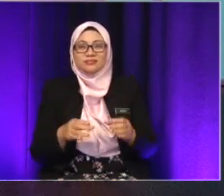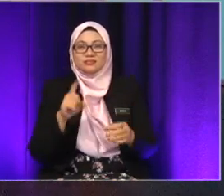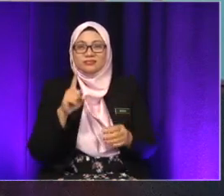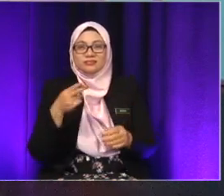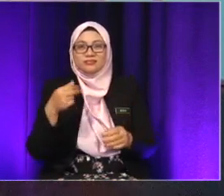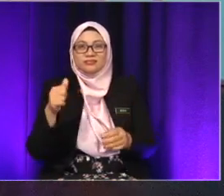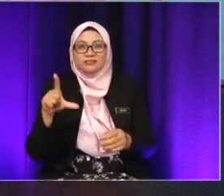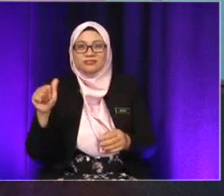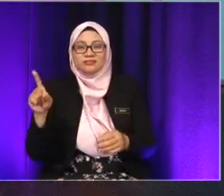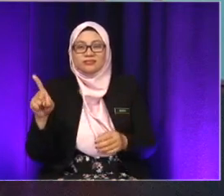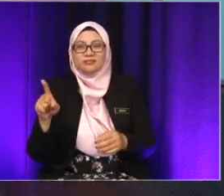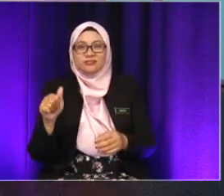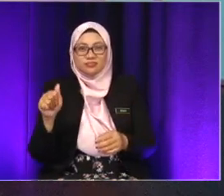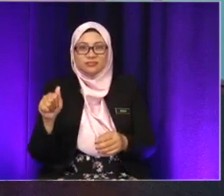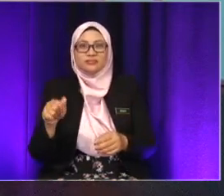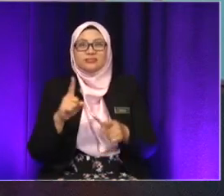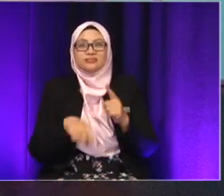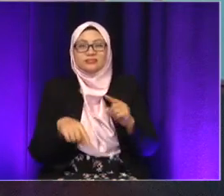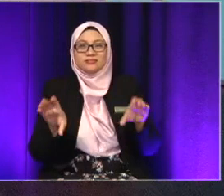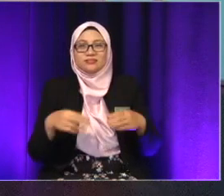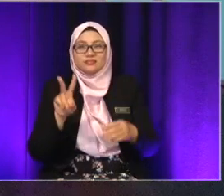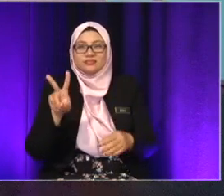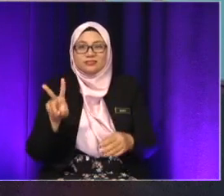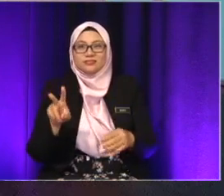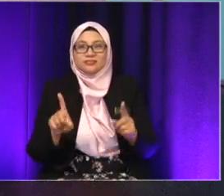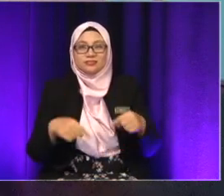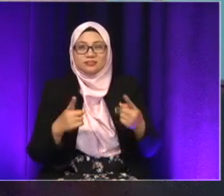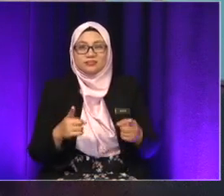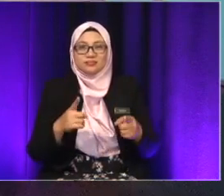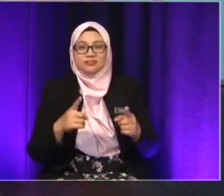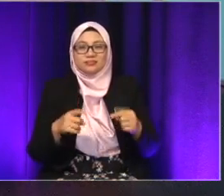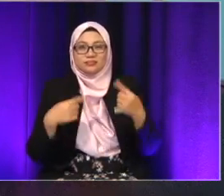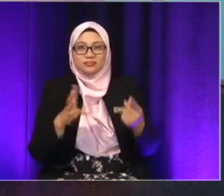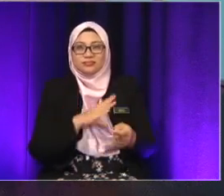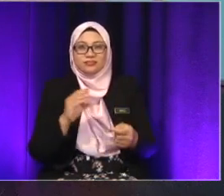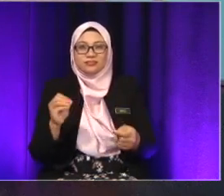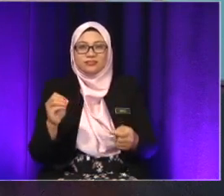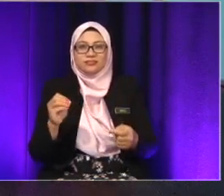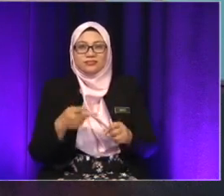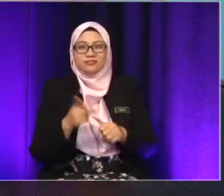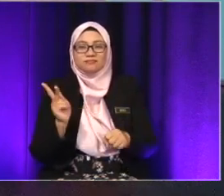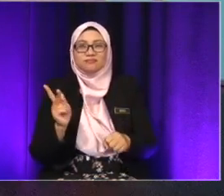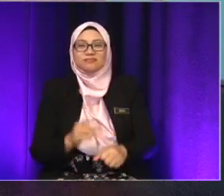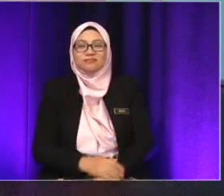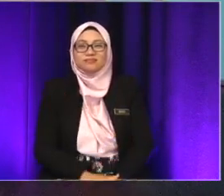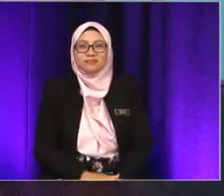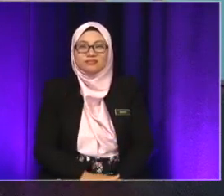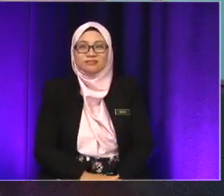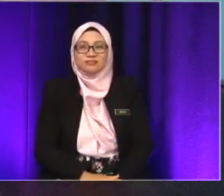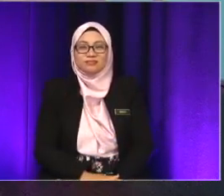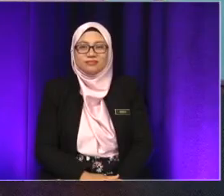pergi keluar ke kanan keluar, ke kiri pun dia keluar. Terima kasih pada sarjana Islam. Masya-Allah. Okey, teruskan lagi